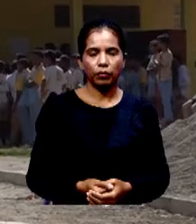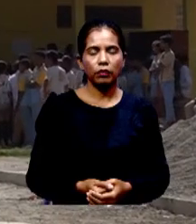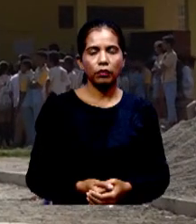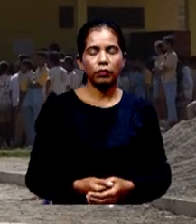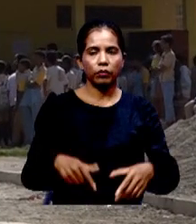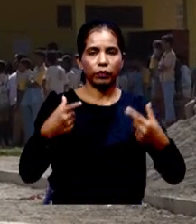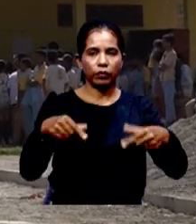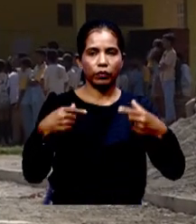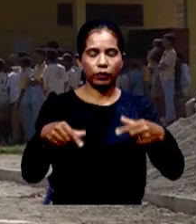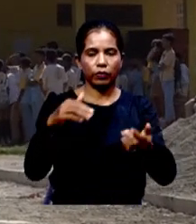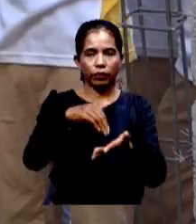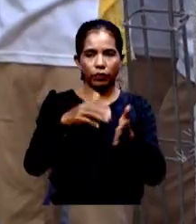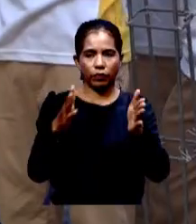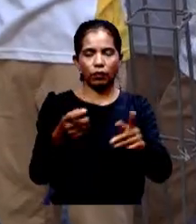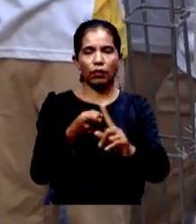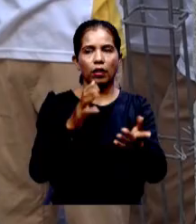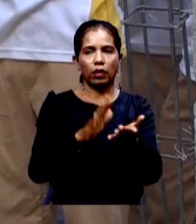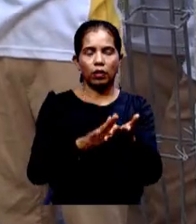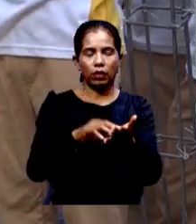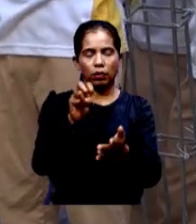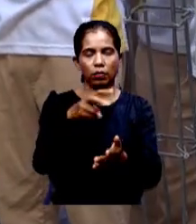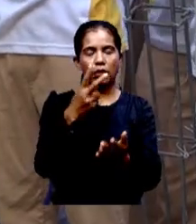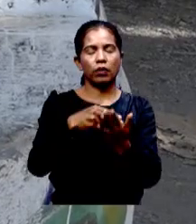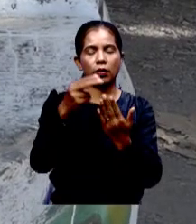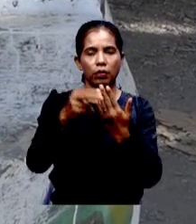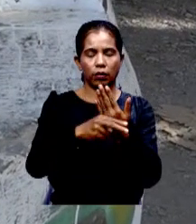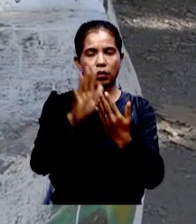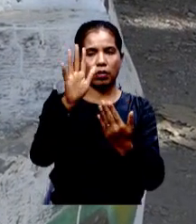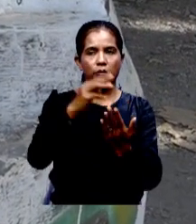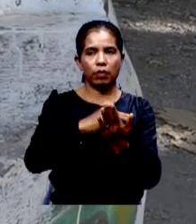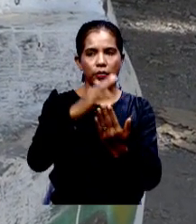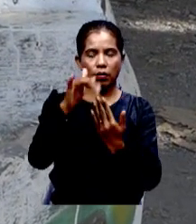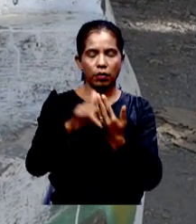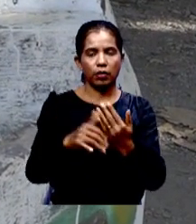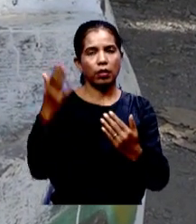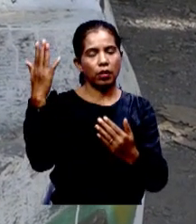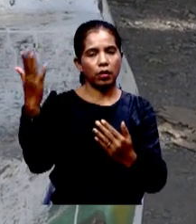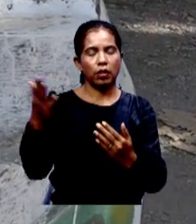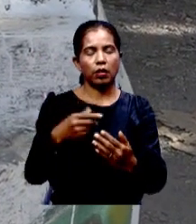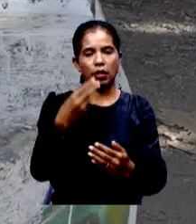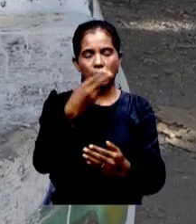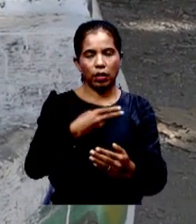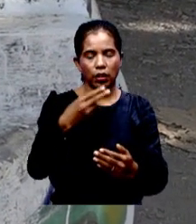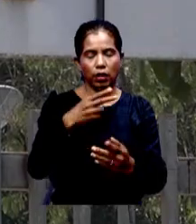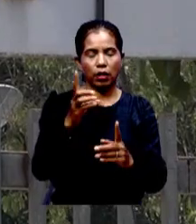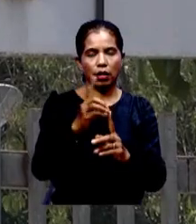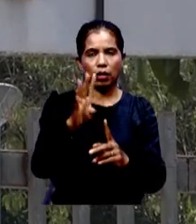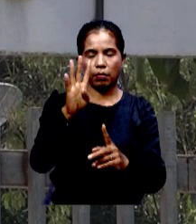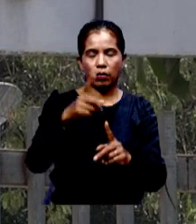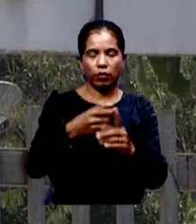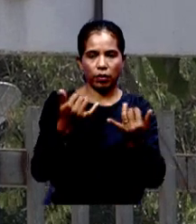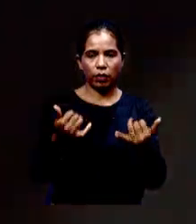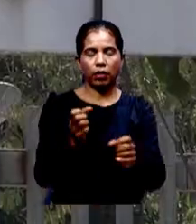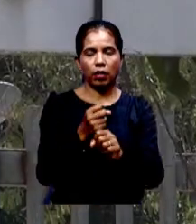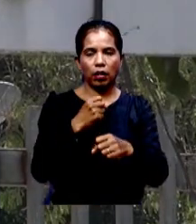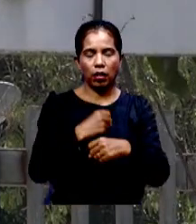Confronto entre estudantes Sirhus Escola 12 de Novembro no 5 de Maio, né? Acontece e a quinta Lorunhat Fulang, né? Onde